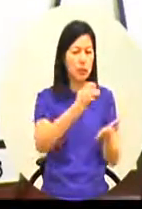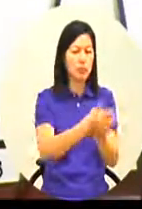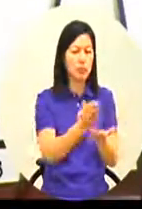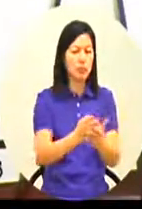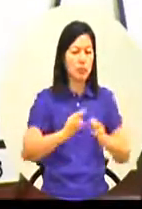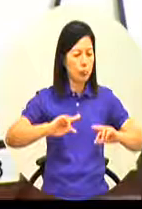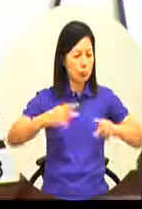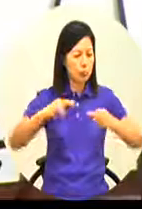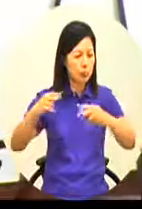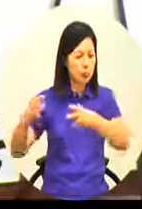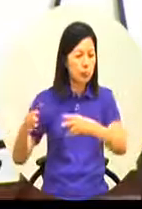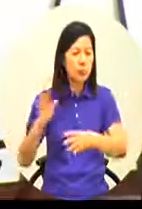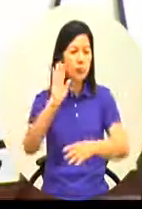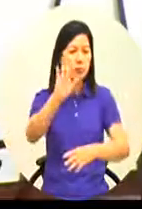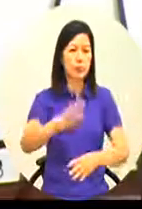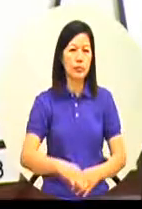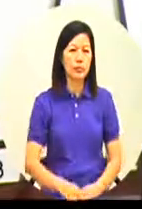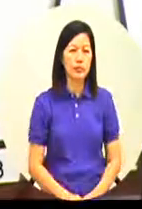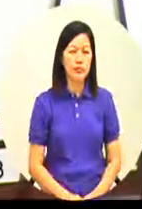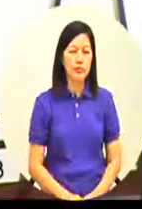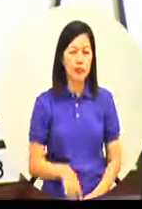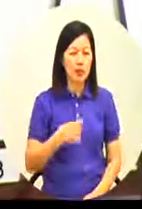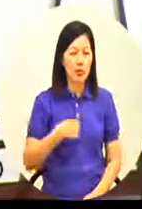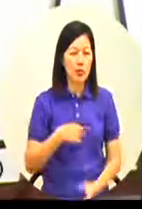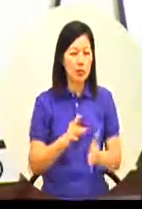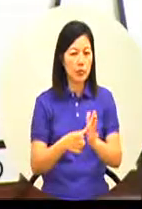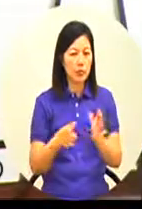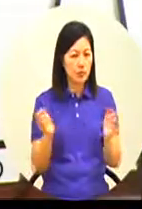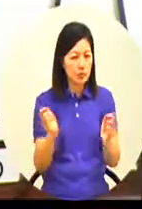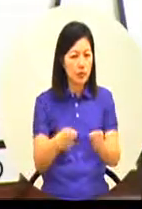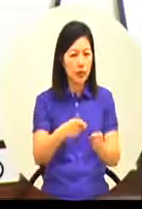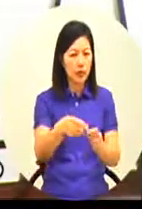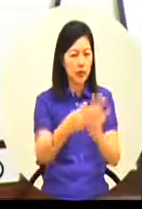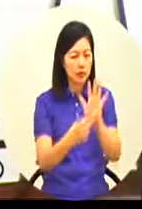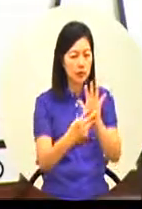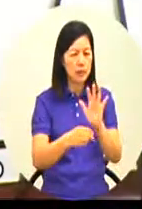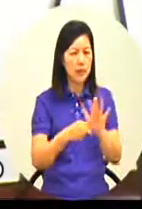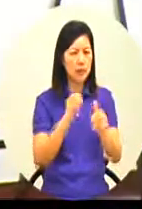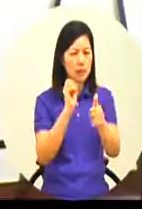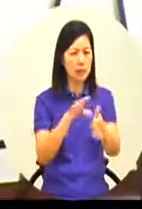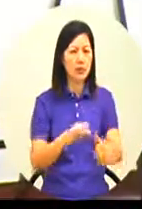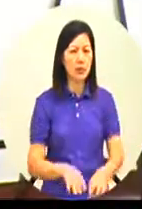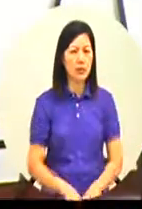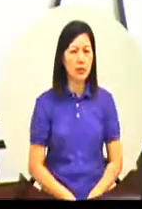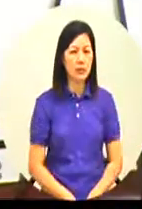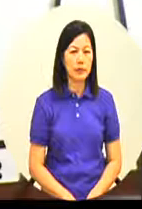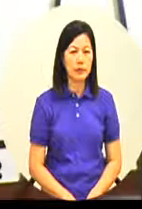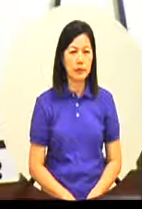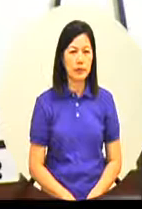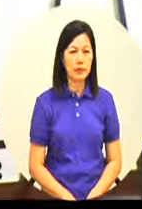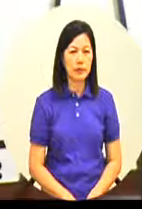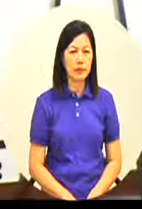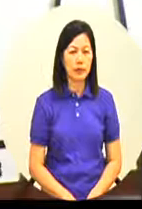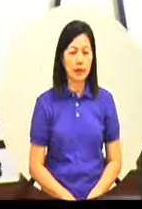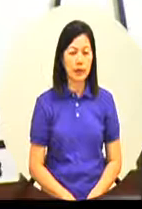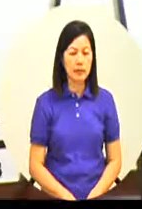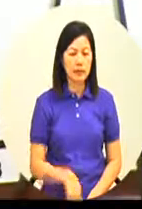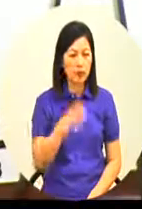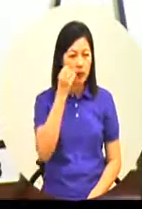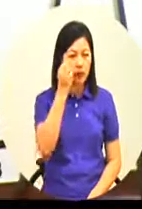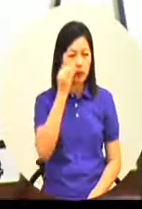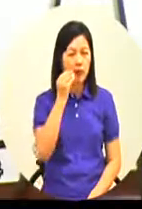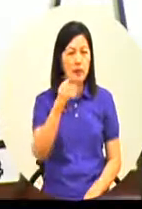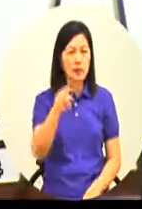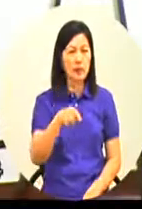那我在这边也简短的用这一个例子来跟我们来市议会参访的朋友们说